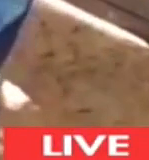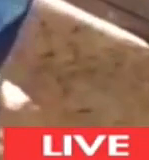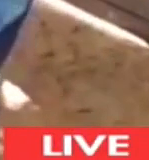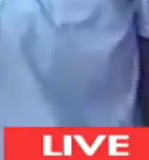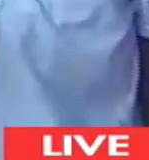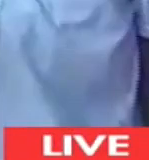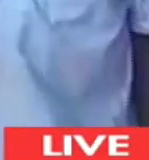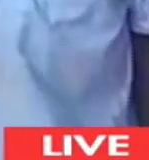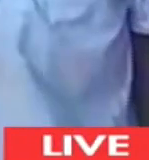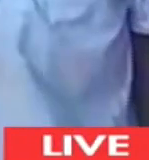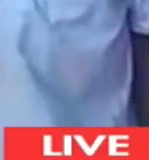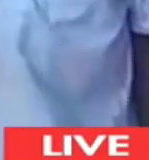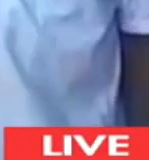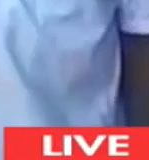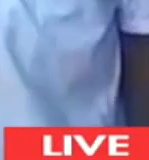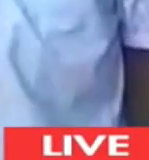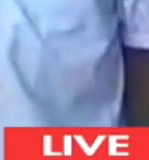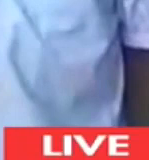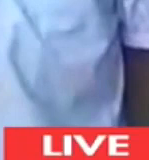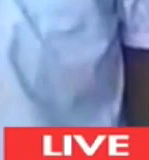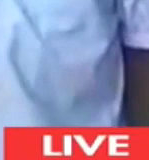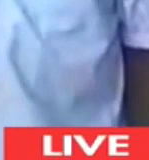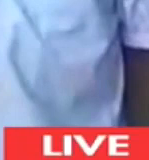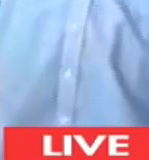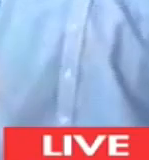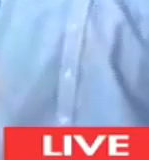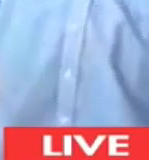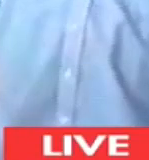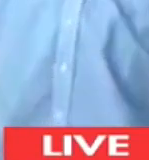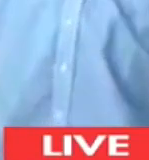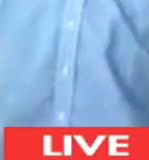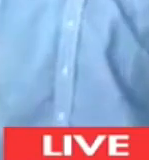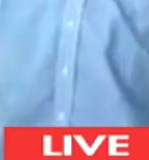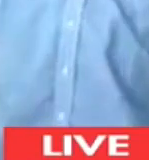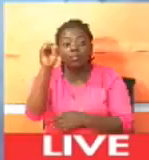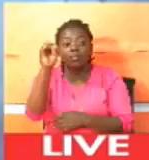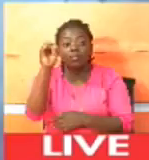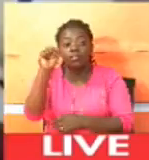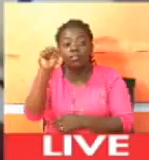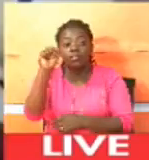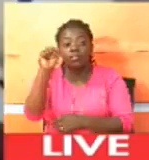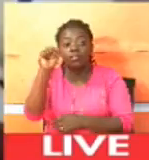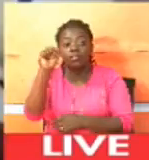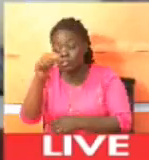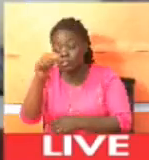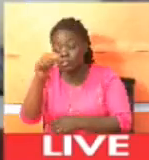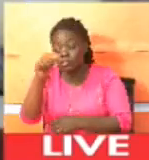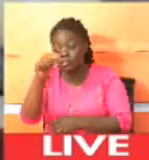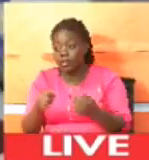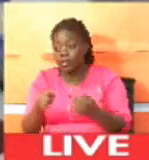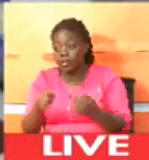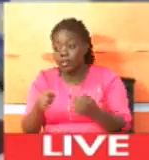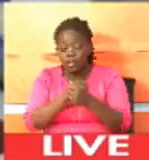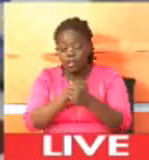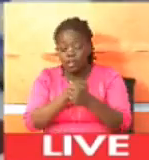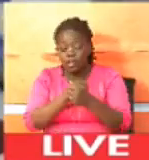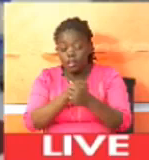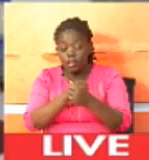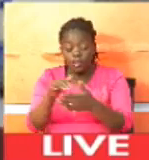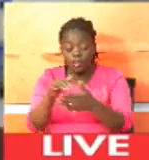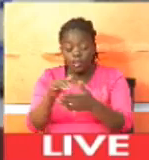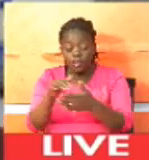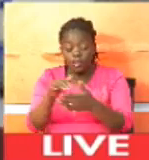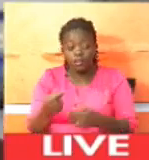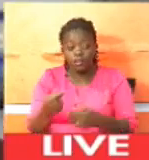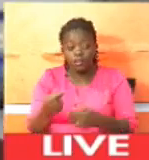Nshemereirwe nga bano bagambibwa okwekobana okwokya Sise Nakato ng'omu amulanga okuganza bba. Bino bibadde mu katale zooni e Makindye. Nakato